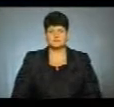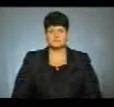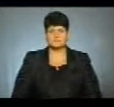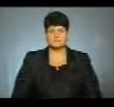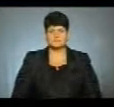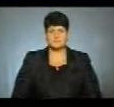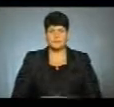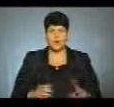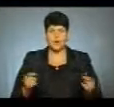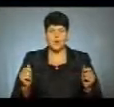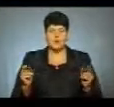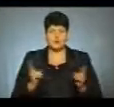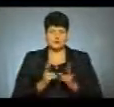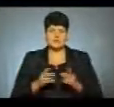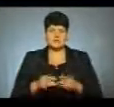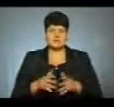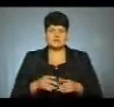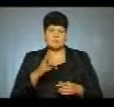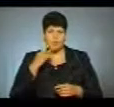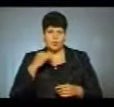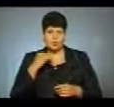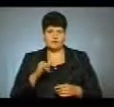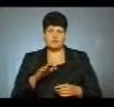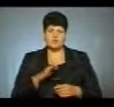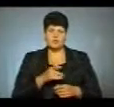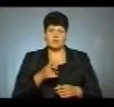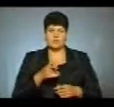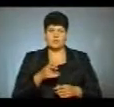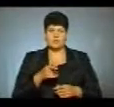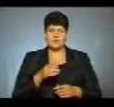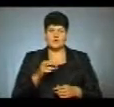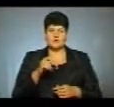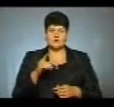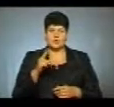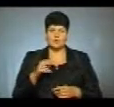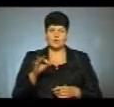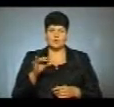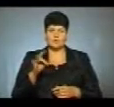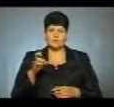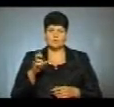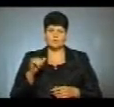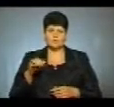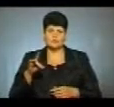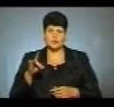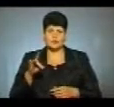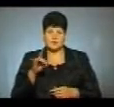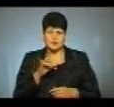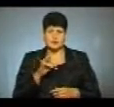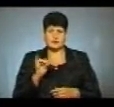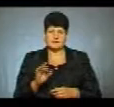У поєдинку зійшлися Володимир Керко з Молдови та Владислав Гаркушенко зі Здолбунова Рівненської області. Вагова